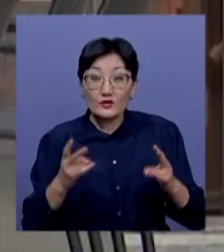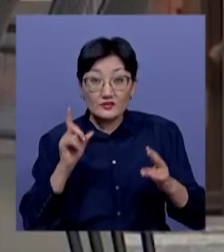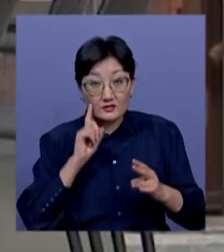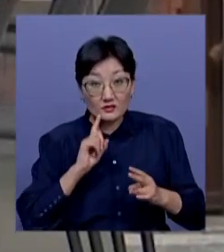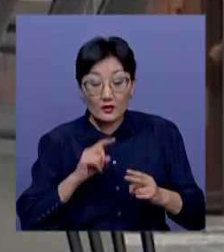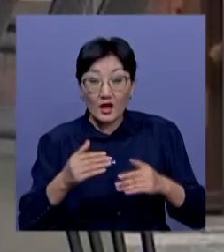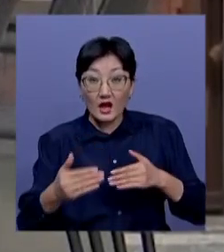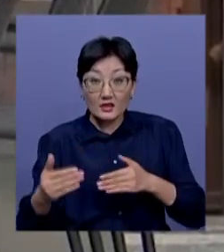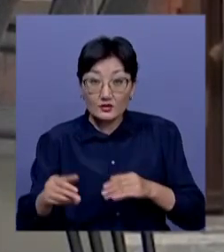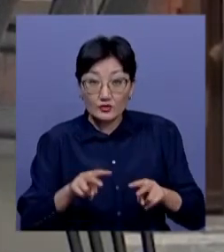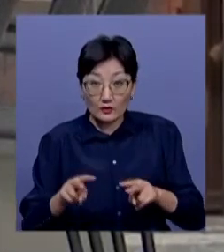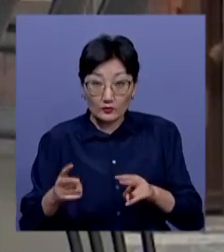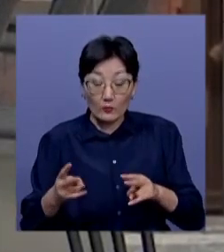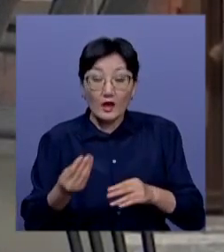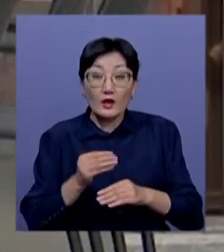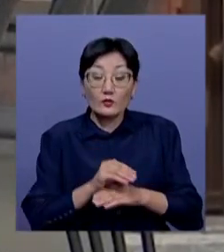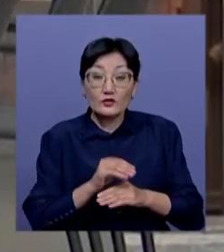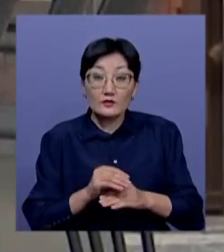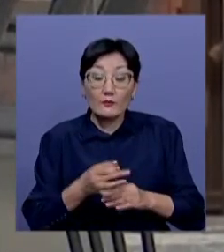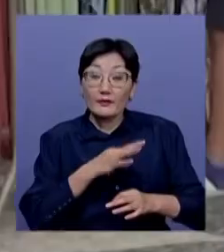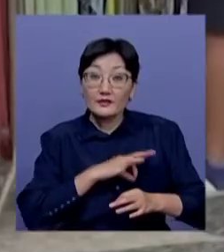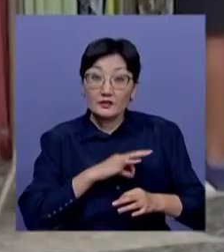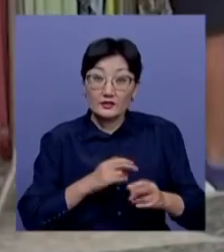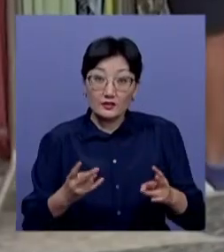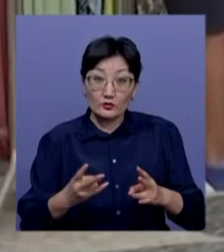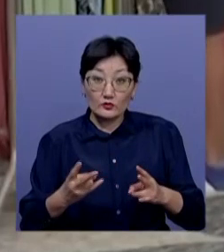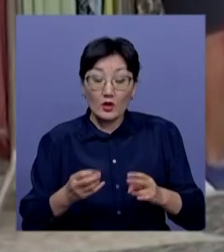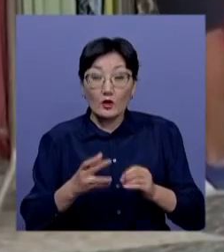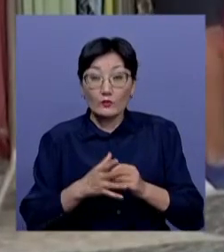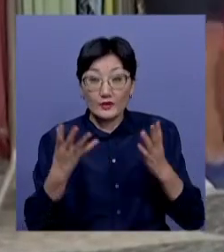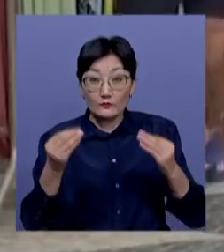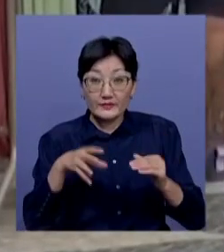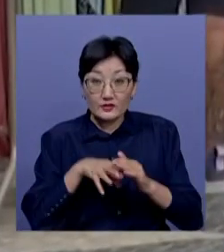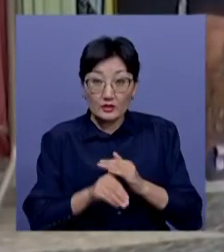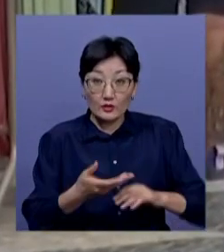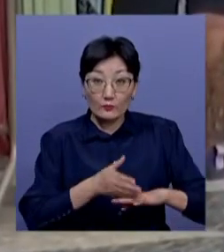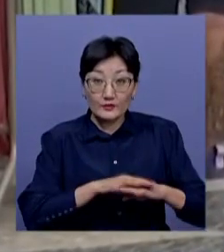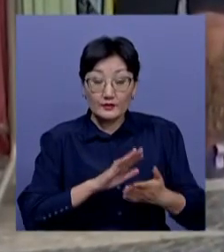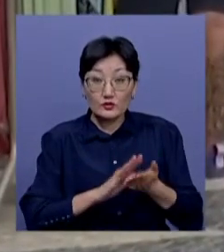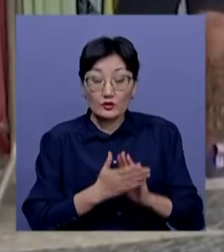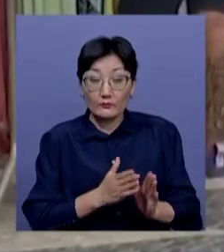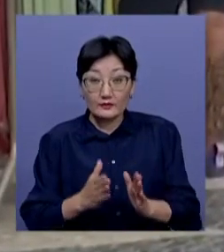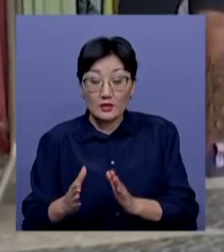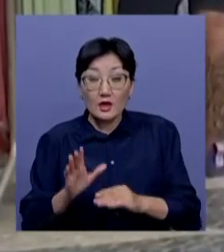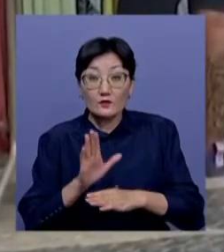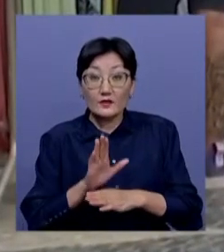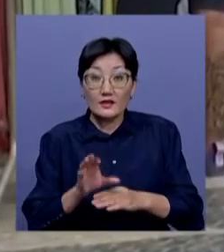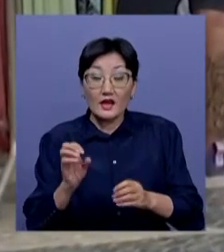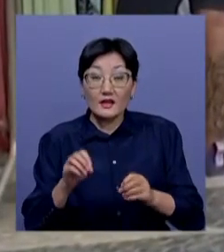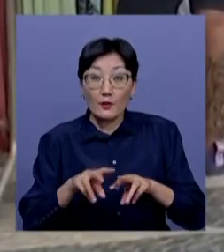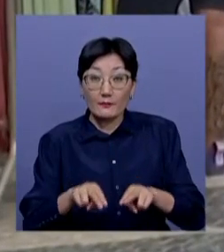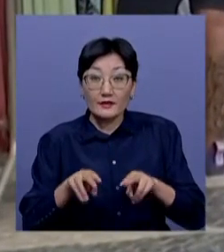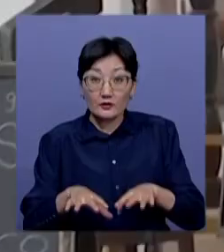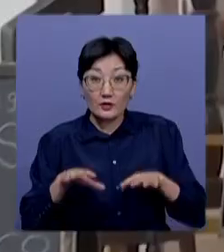ара қашықтықты бақылау қосымшасын пайдалану керектігі жазылған. 15 күнге енгізілетін төтенше жағдай режимінің қаулысын әлі